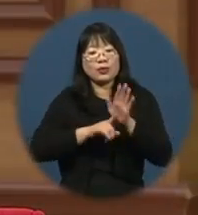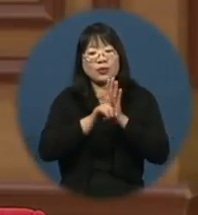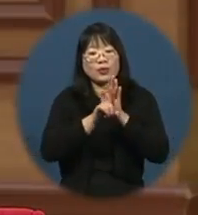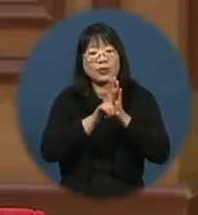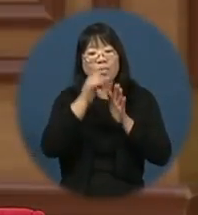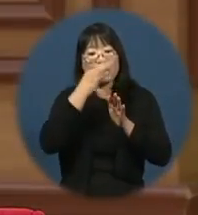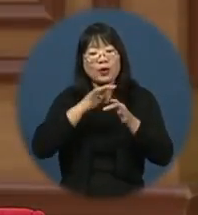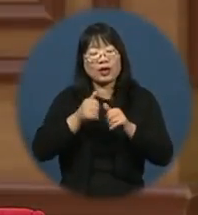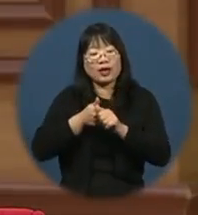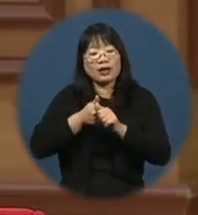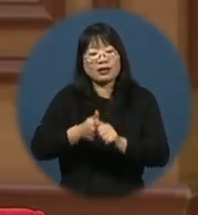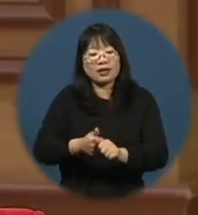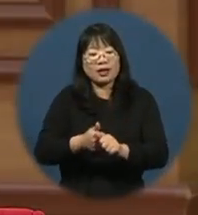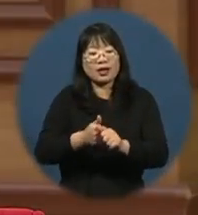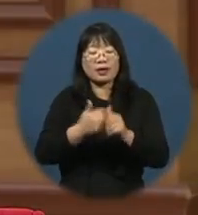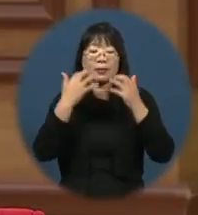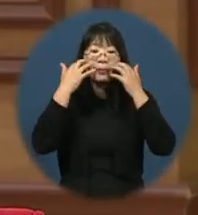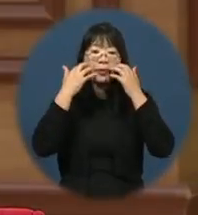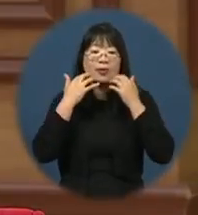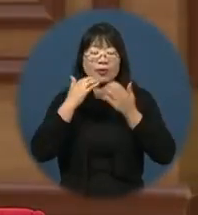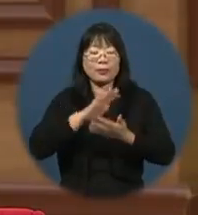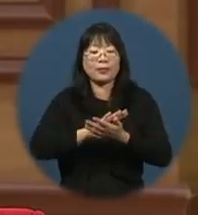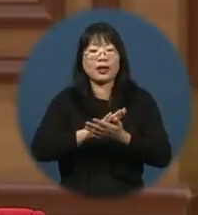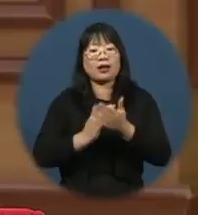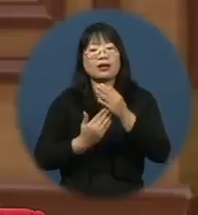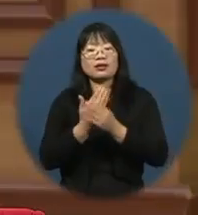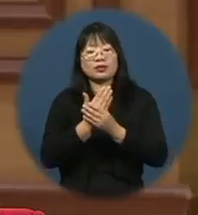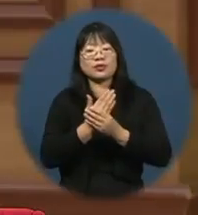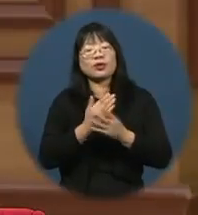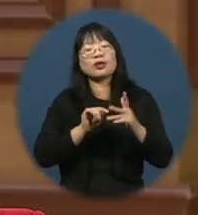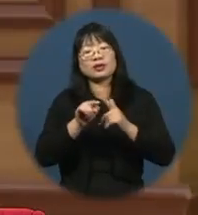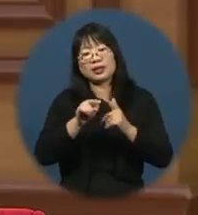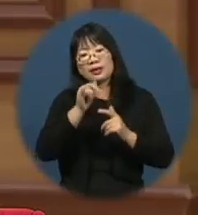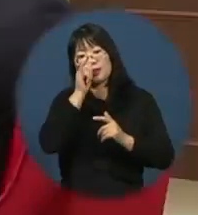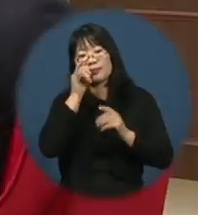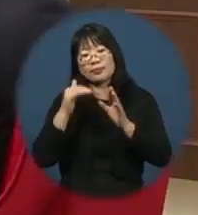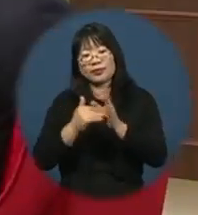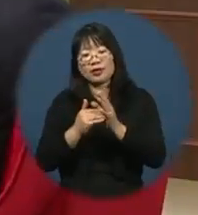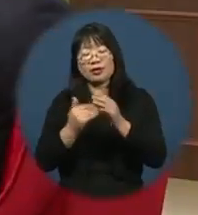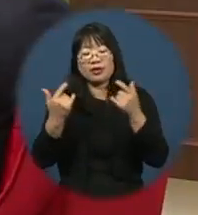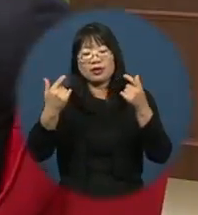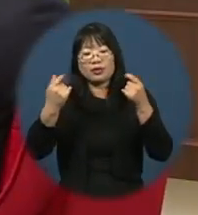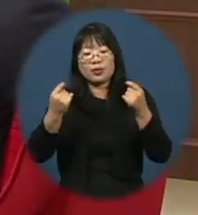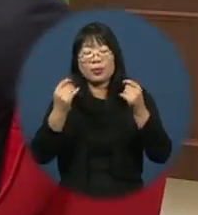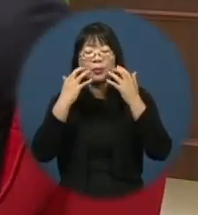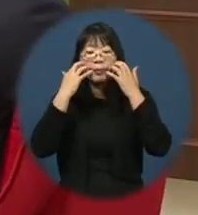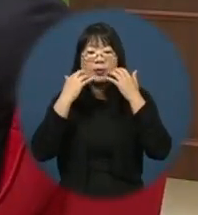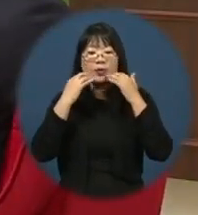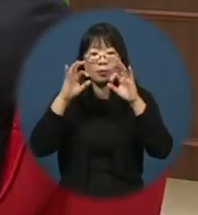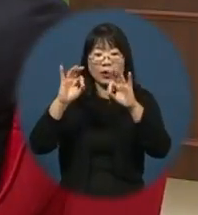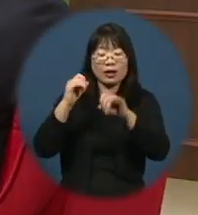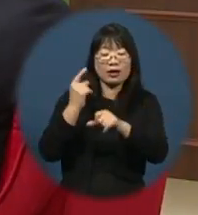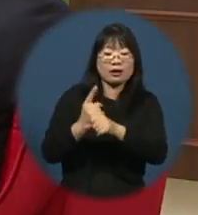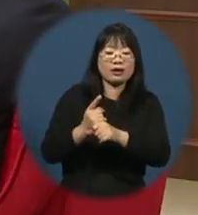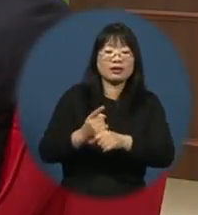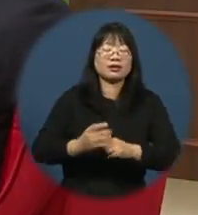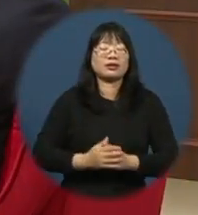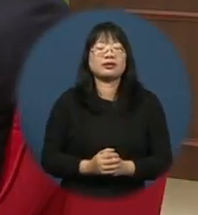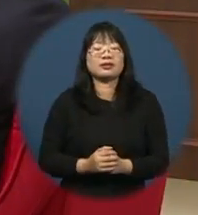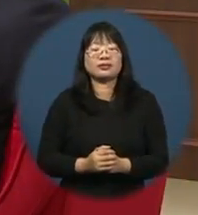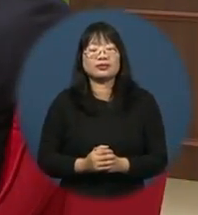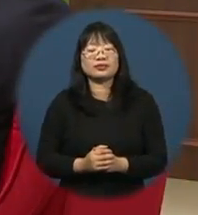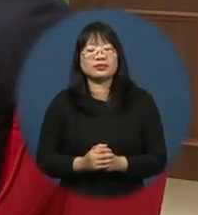온실효과에 의해서 결국 폭염이 오는 것으로 이해할 수밖에 없습니다. 네. 그리고 이런 폭염은 이미